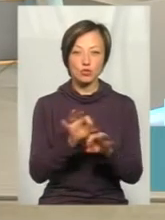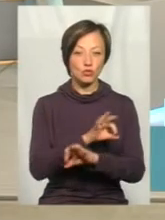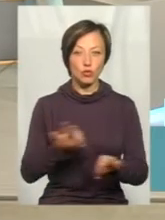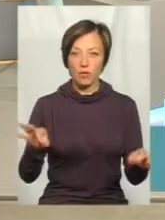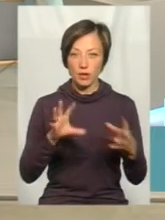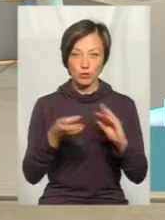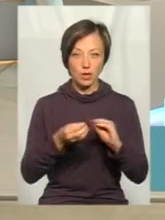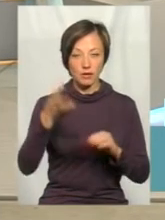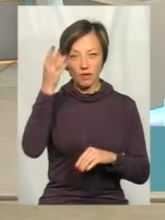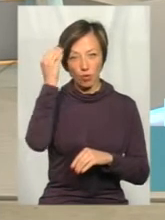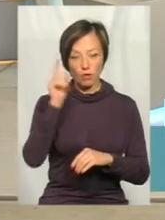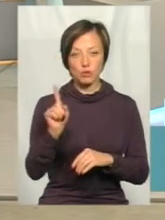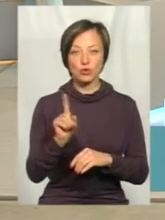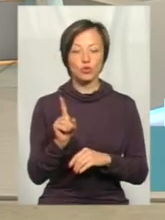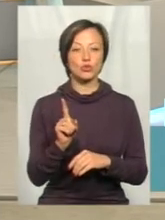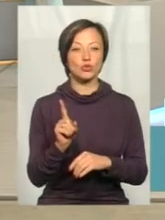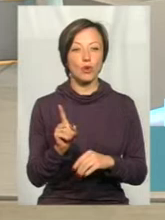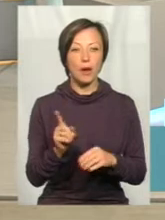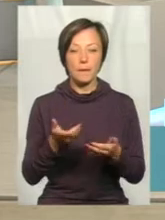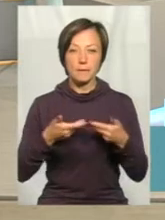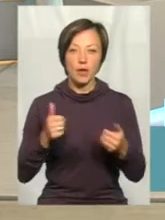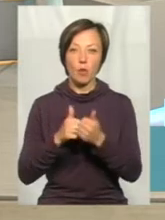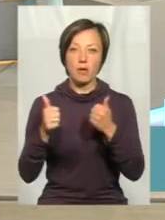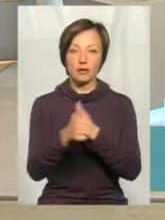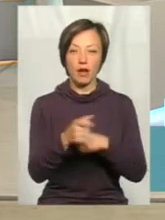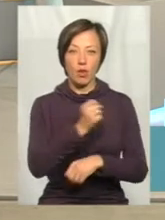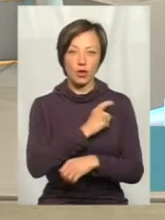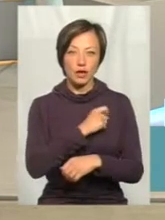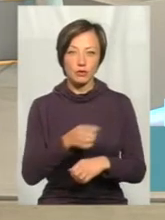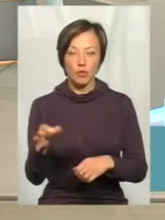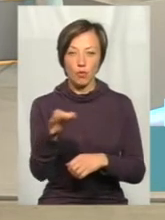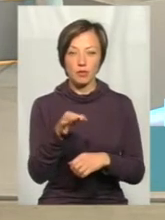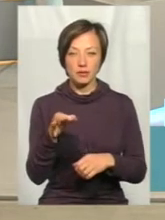результат, враховуючи, що ми обігнали там Одеську область, скажімо, там, да, там